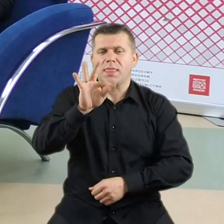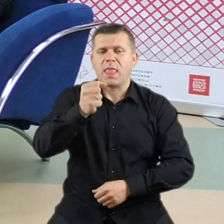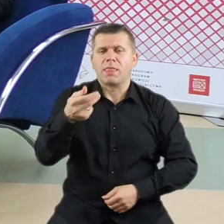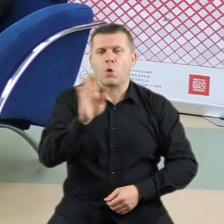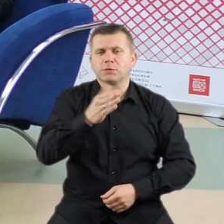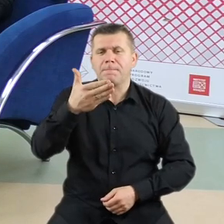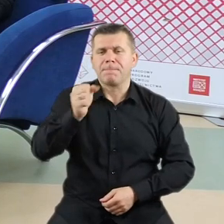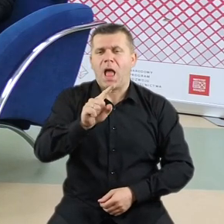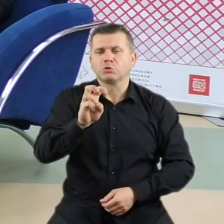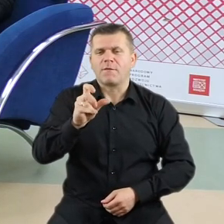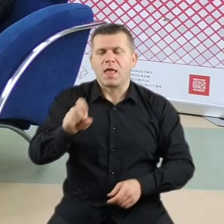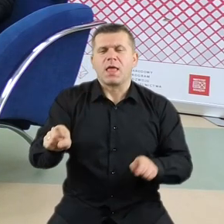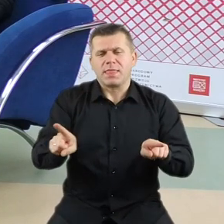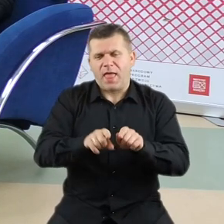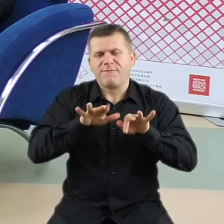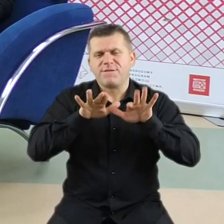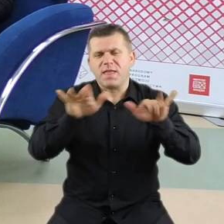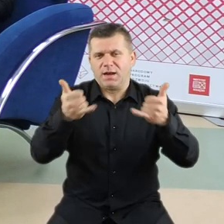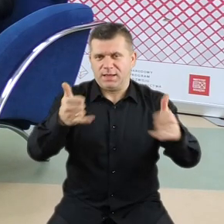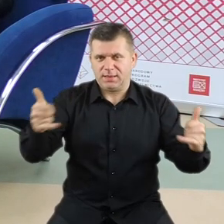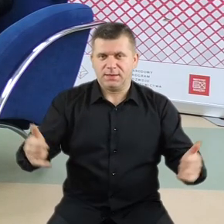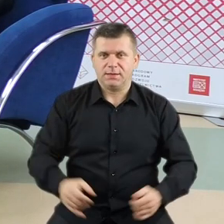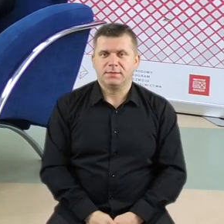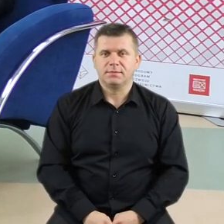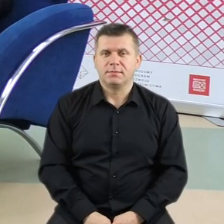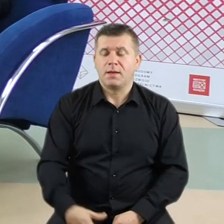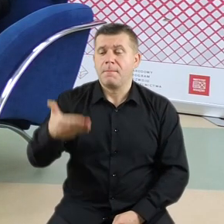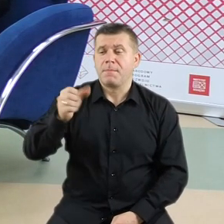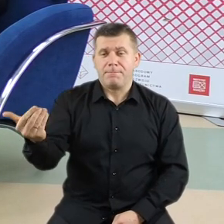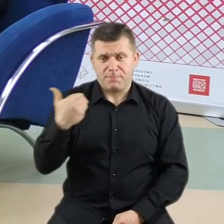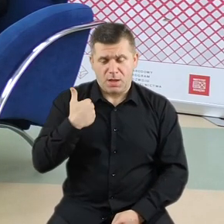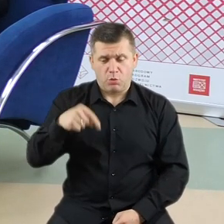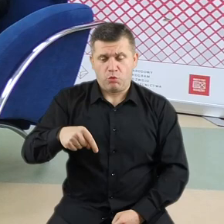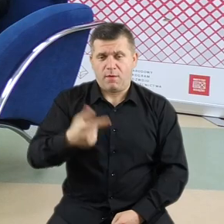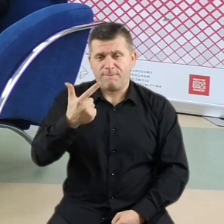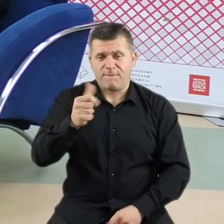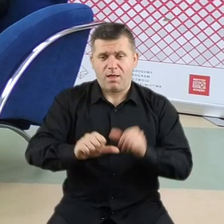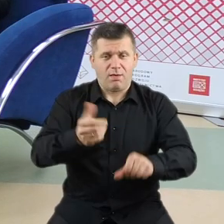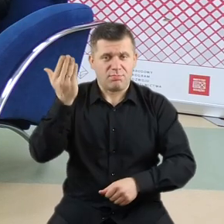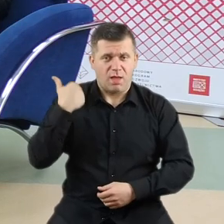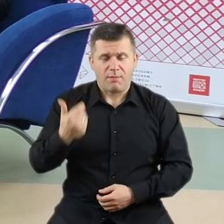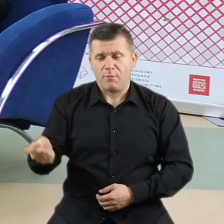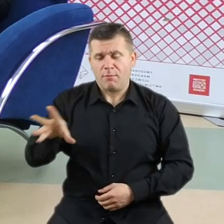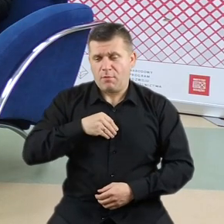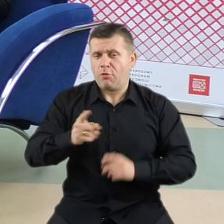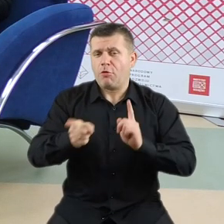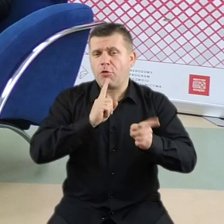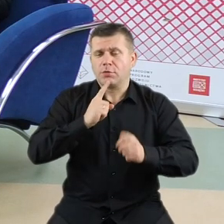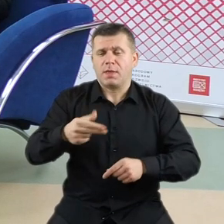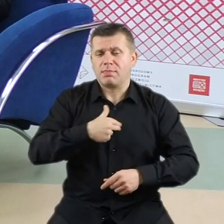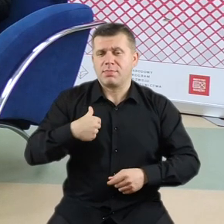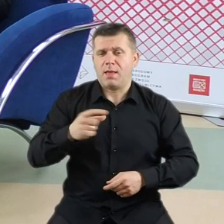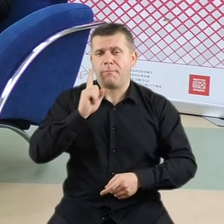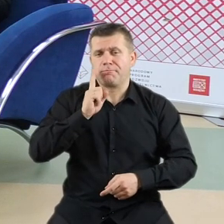Tadeusza Mazowieckiego i wiele innych. Magda, byłaś u nas 2 lata temu, wtedy rozmawiałaś z naszym